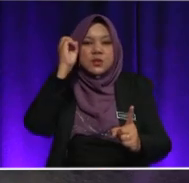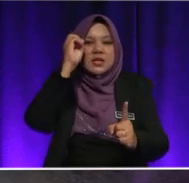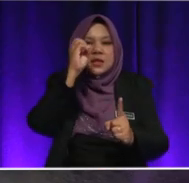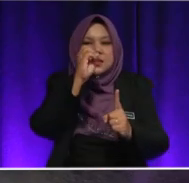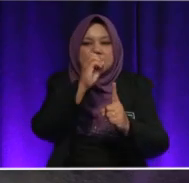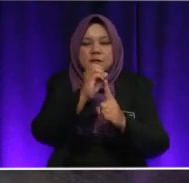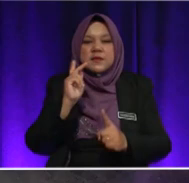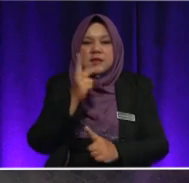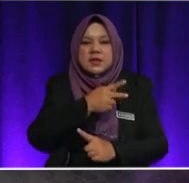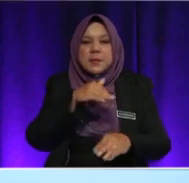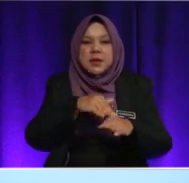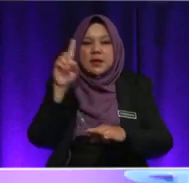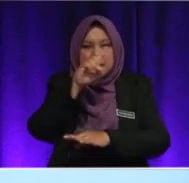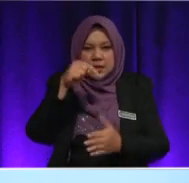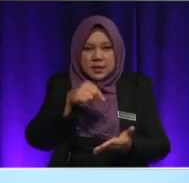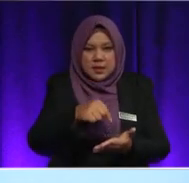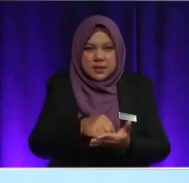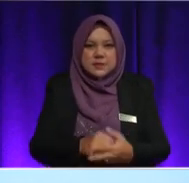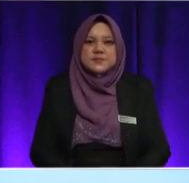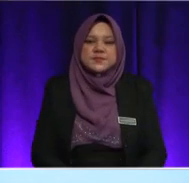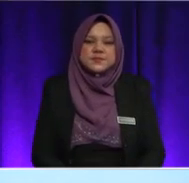kita belajar pada hari ini